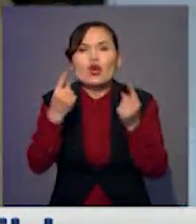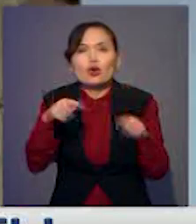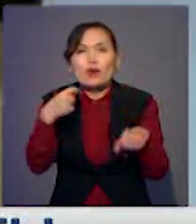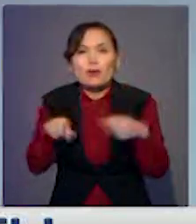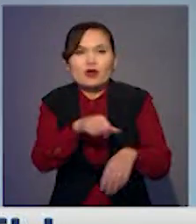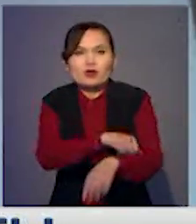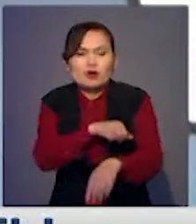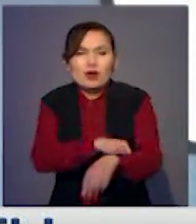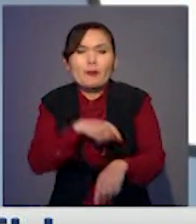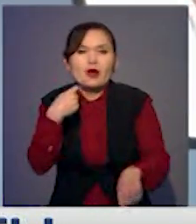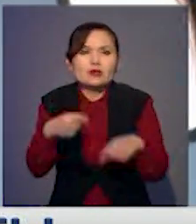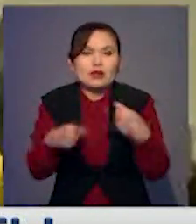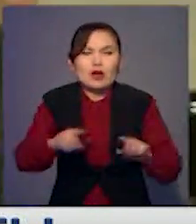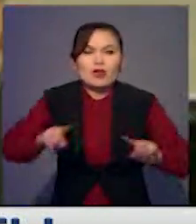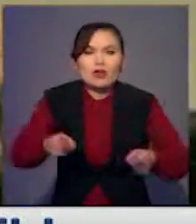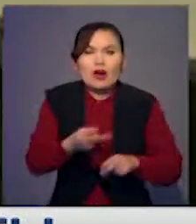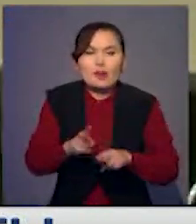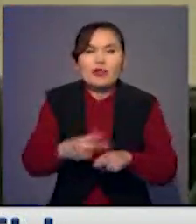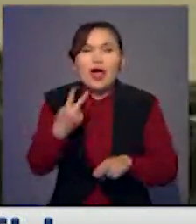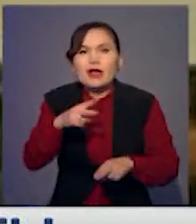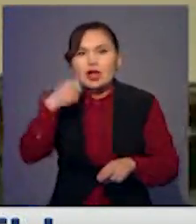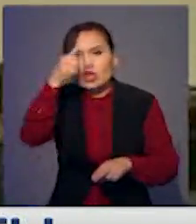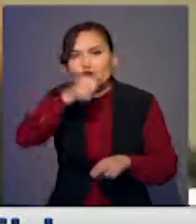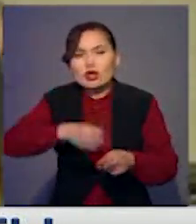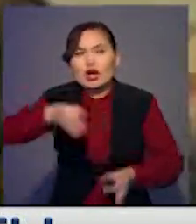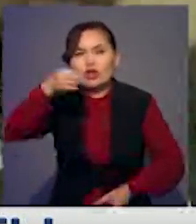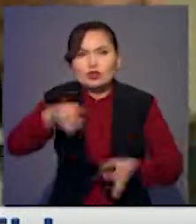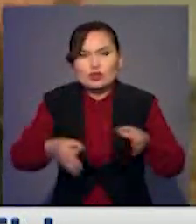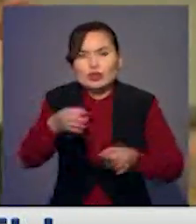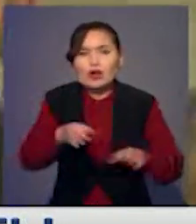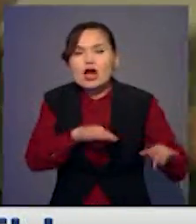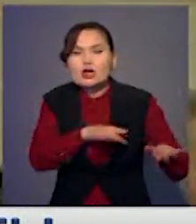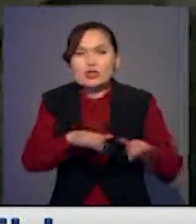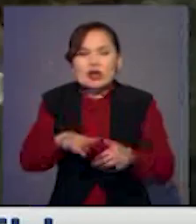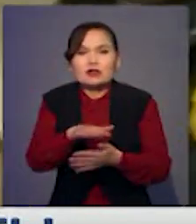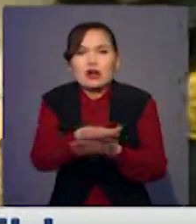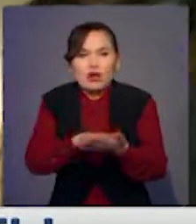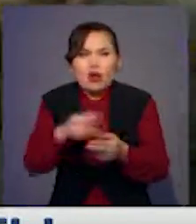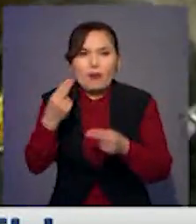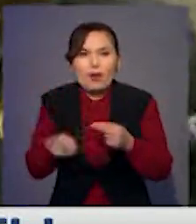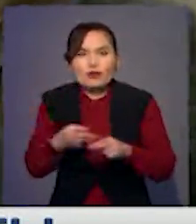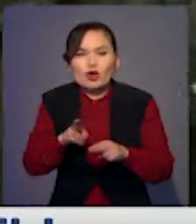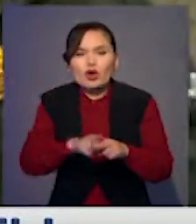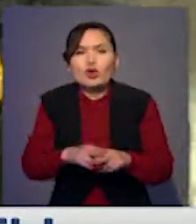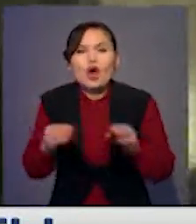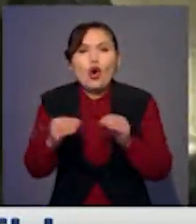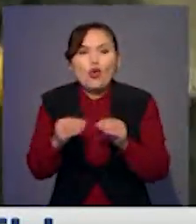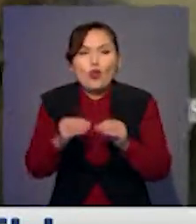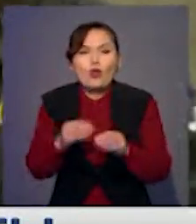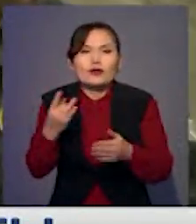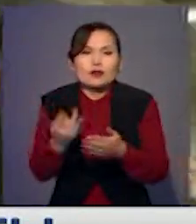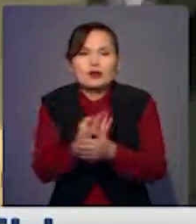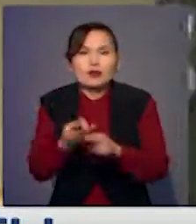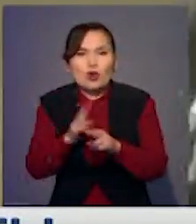сотына табысталды. Екі жылға созылған сот процесінің аяқталуына шақ қалды. Наркобаронға 10 түрлі қылмысы ғайып тағылған.